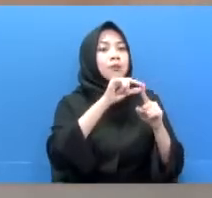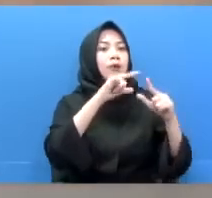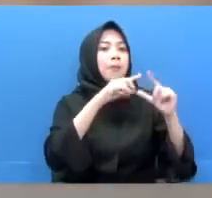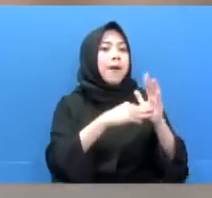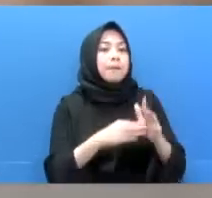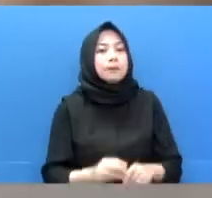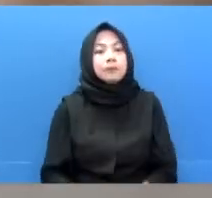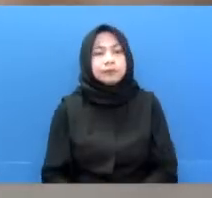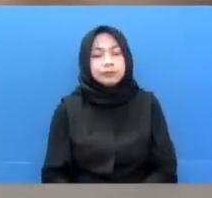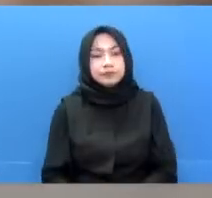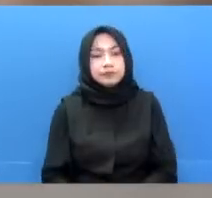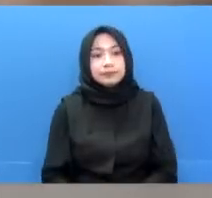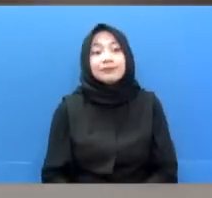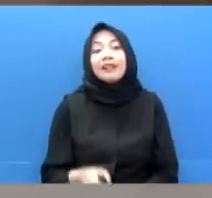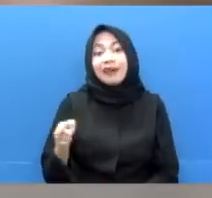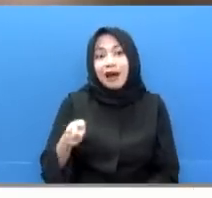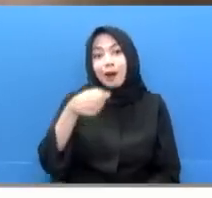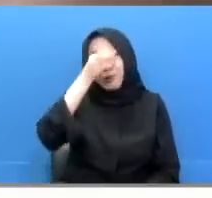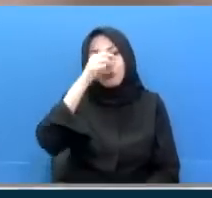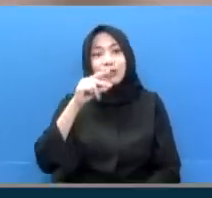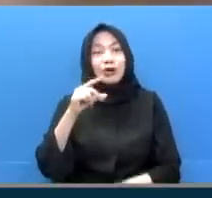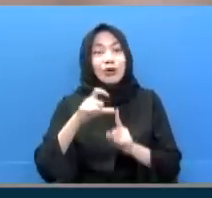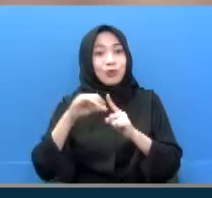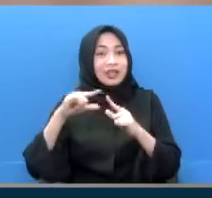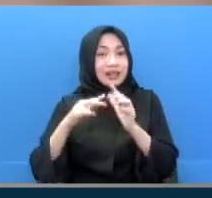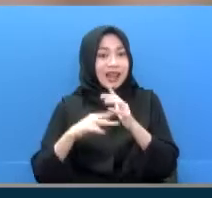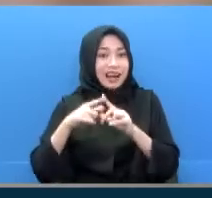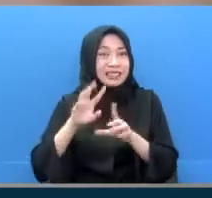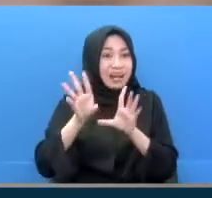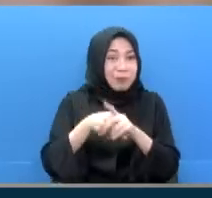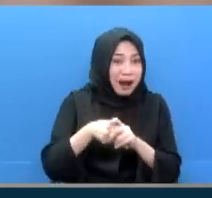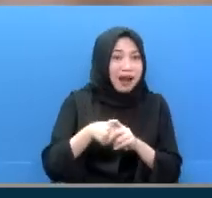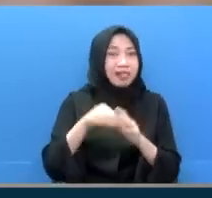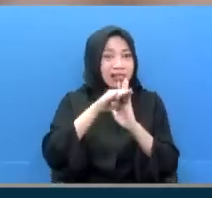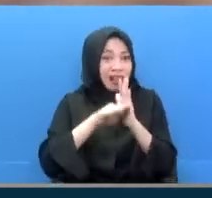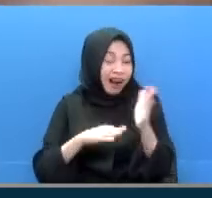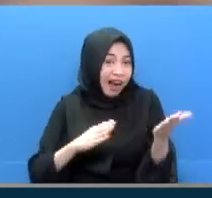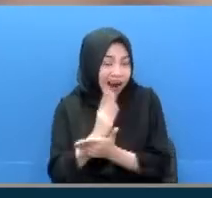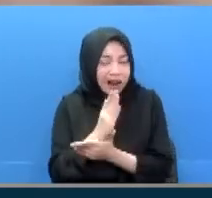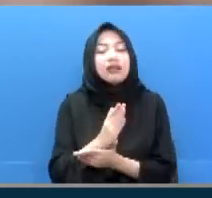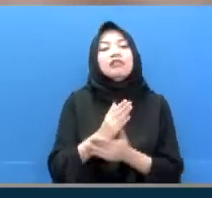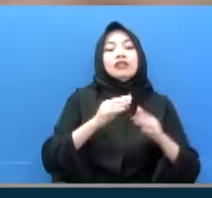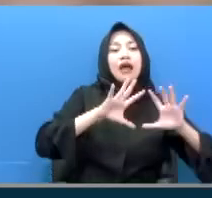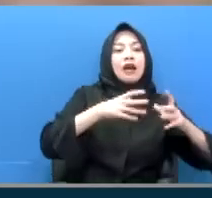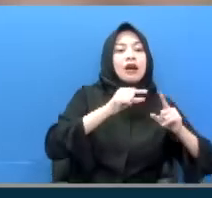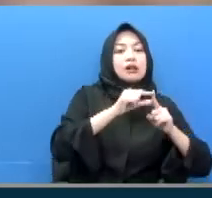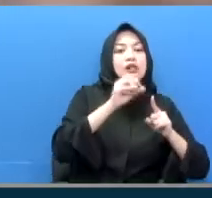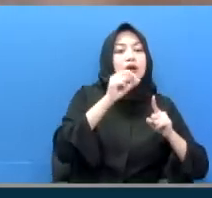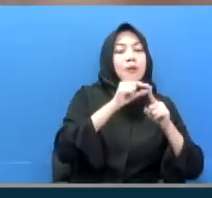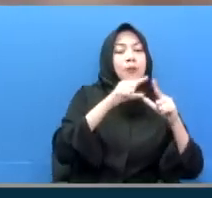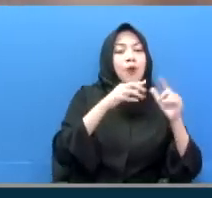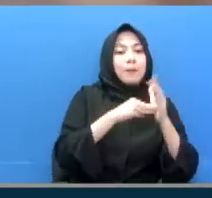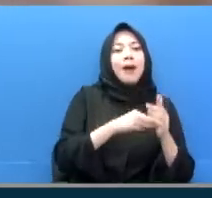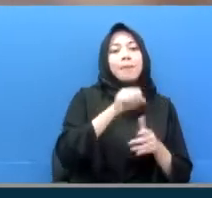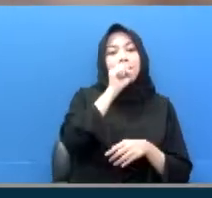menanggapi dugaan keterlibatan Iptu Rudiana Mabes Polri memastikan proses Penyelidikan dan hingga penetapan delan tersangka kasus pembunuhan Vina dan